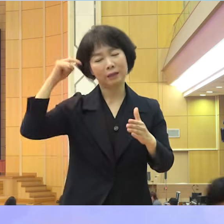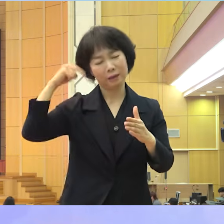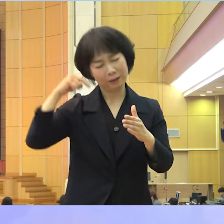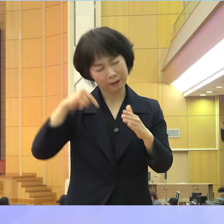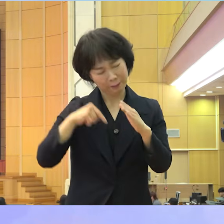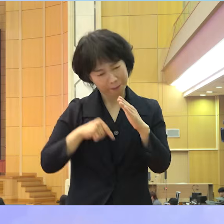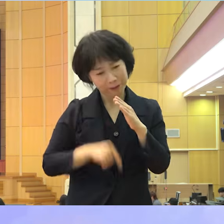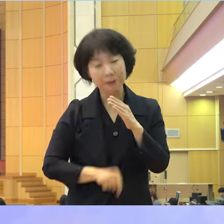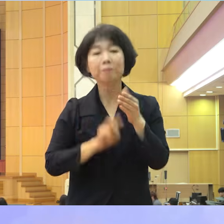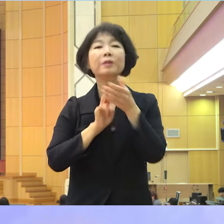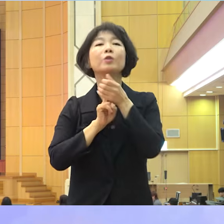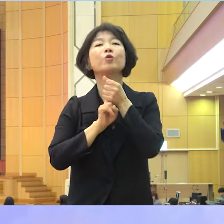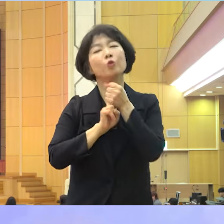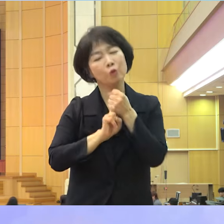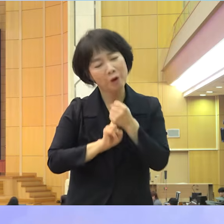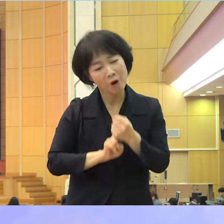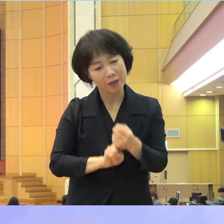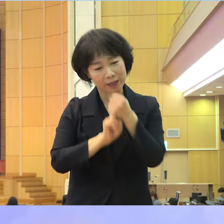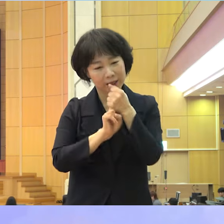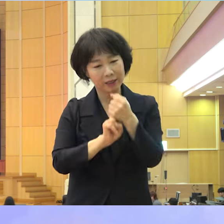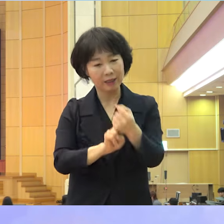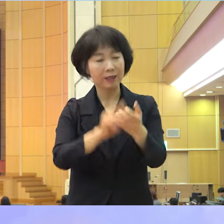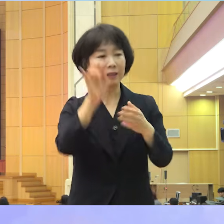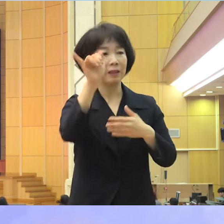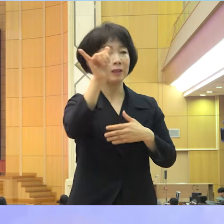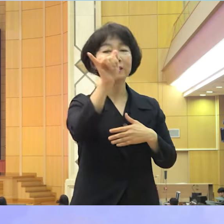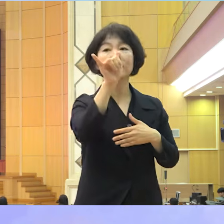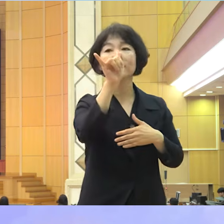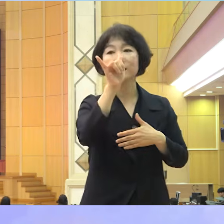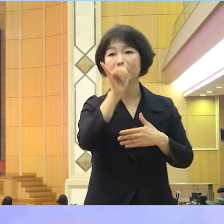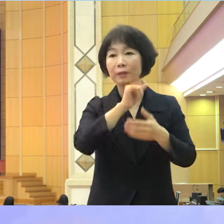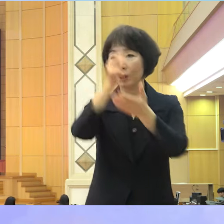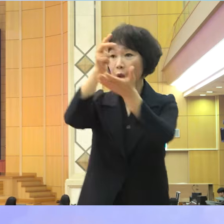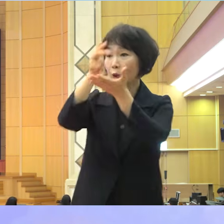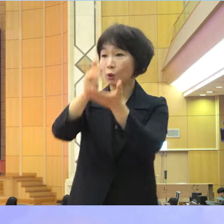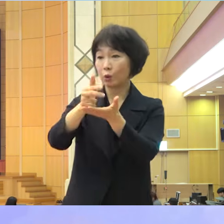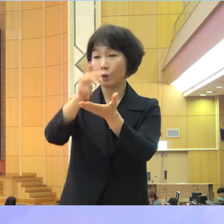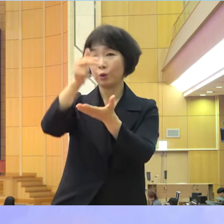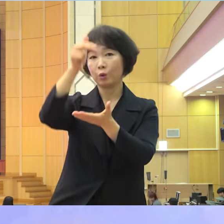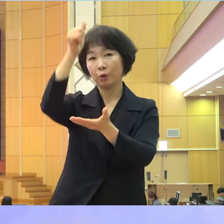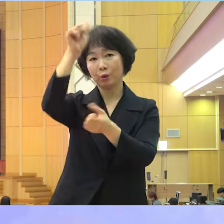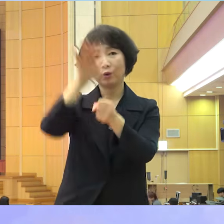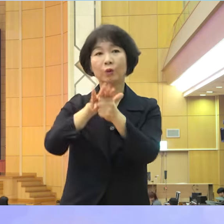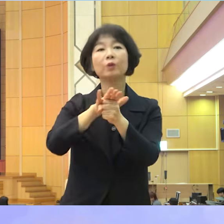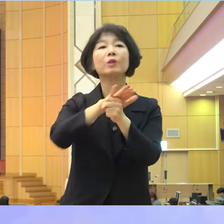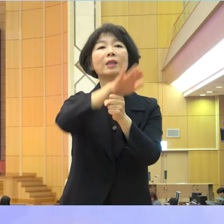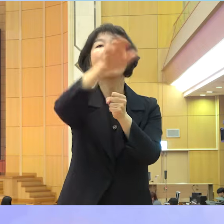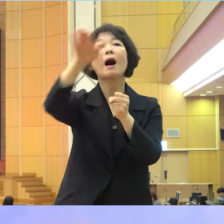가슴 깊이 숨어있는